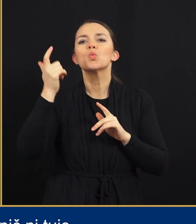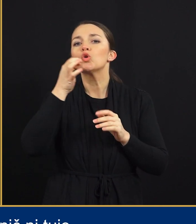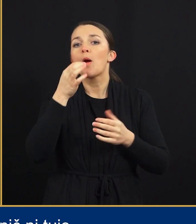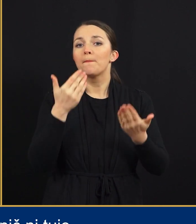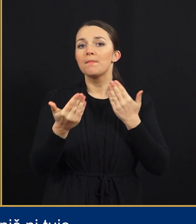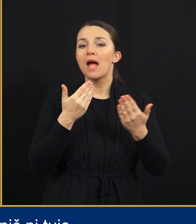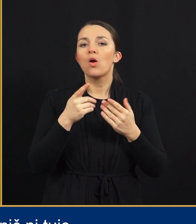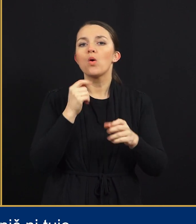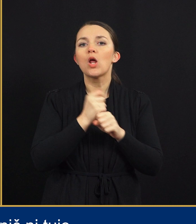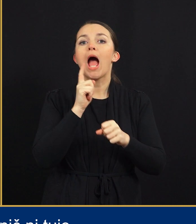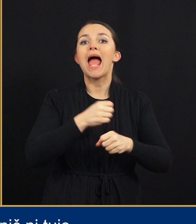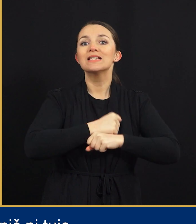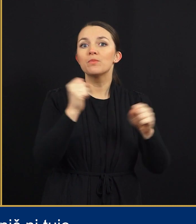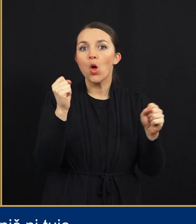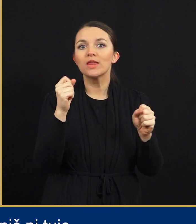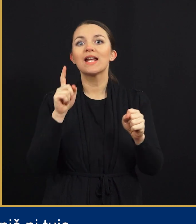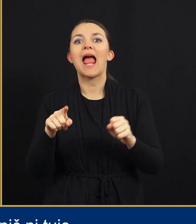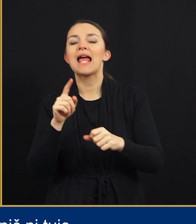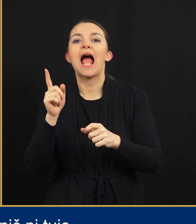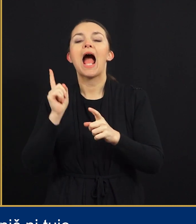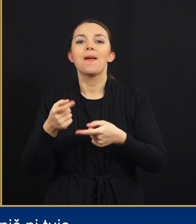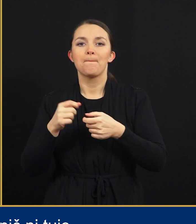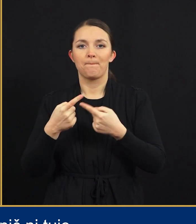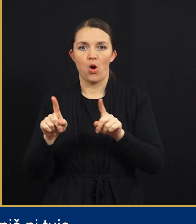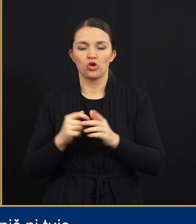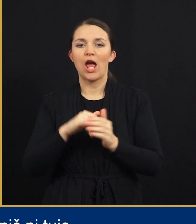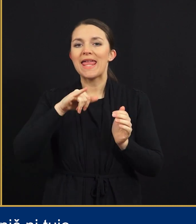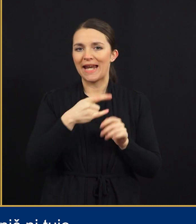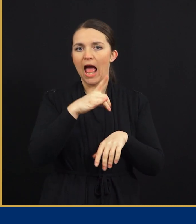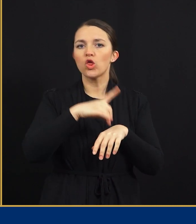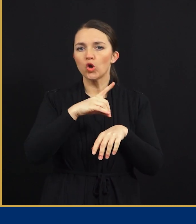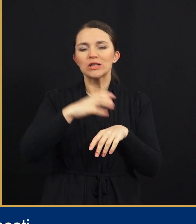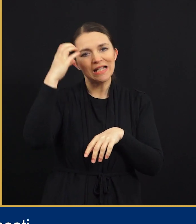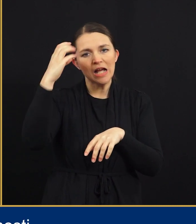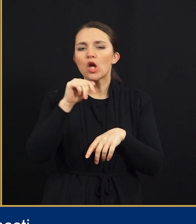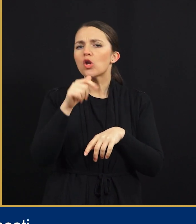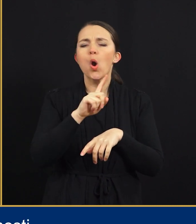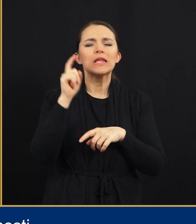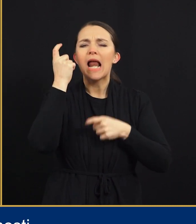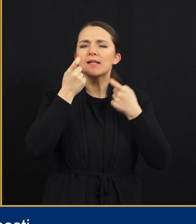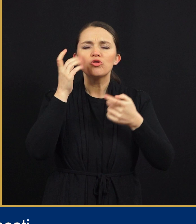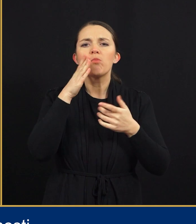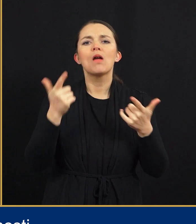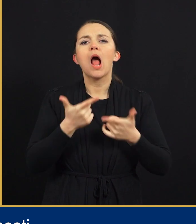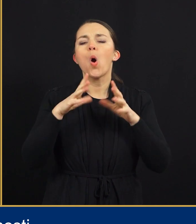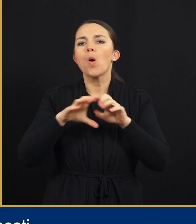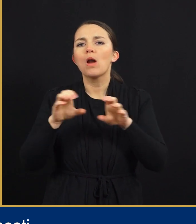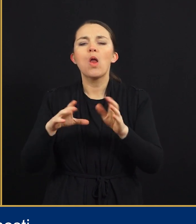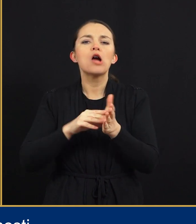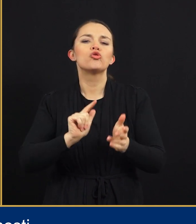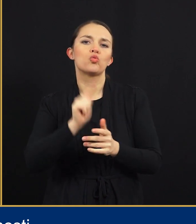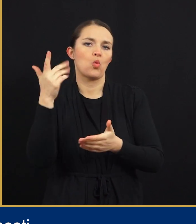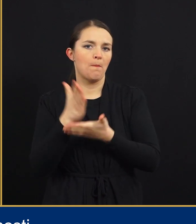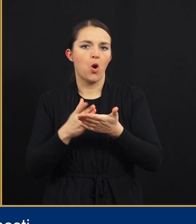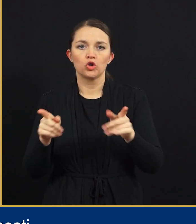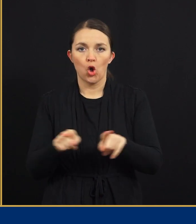poskusov ji prav nič ni tuje, če pri njenem delu kaj eksplodira in poči. Jerneja je doktorica znanosti, ki nikoli